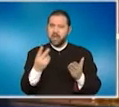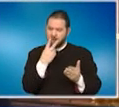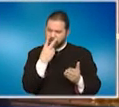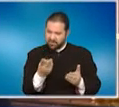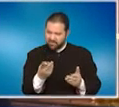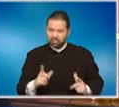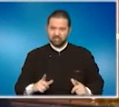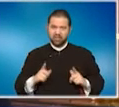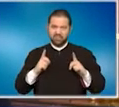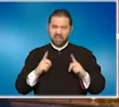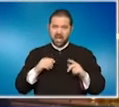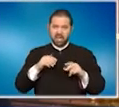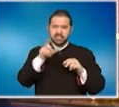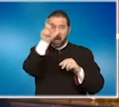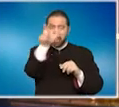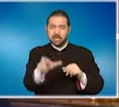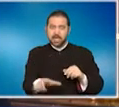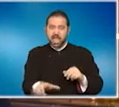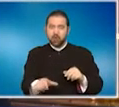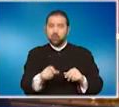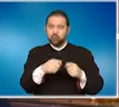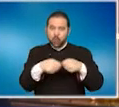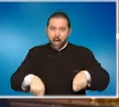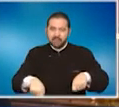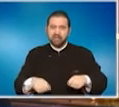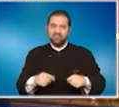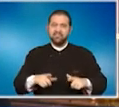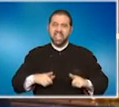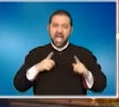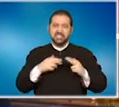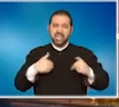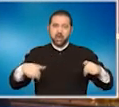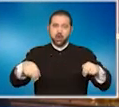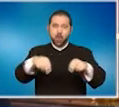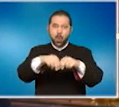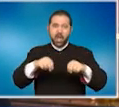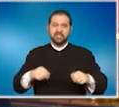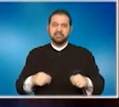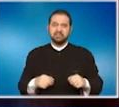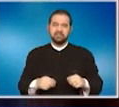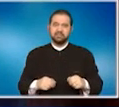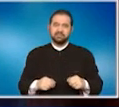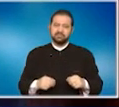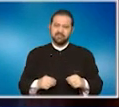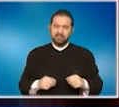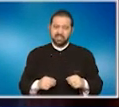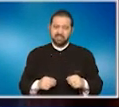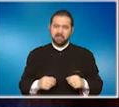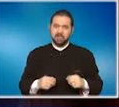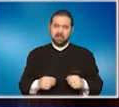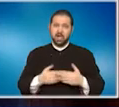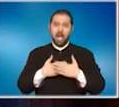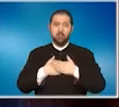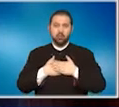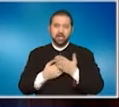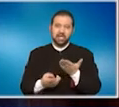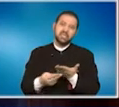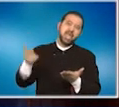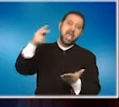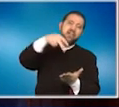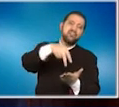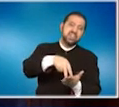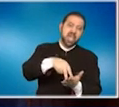viața în întregul ei, nu fragmentată de moarte, în întregul ei, viață, trecut prin moarte, ajuns în...